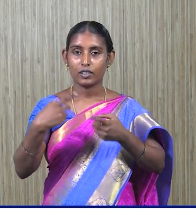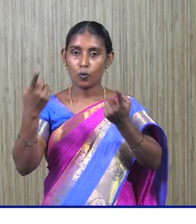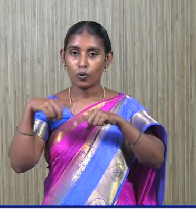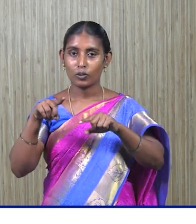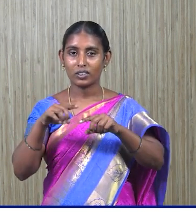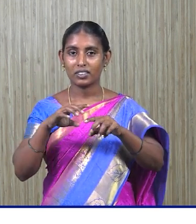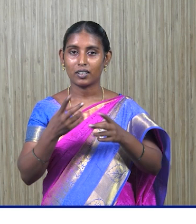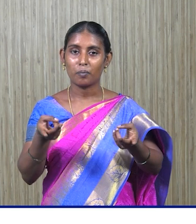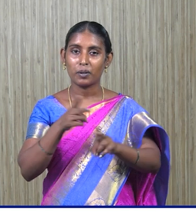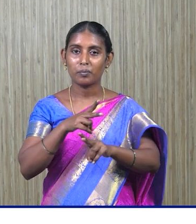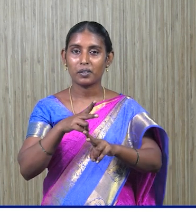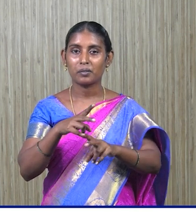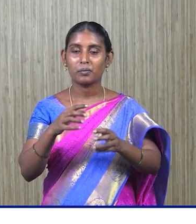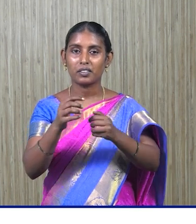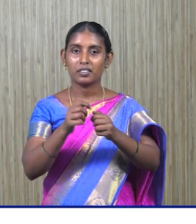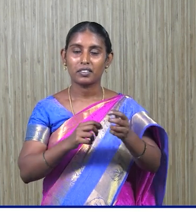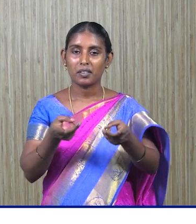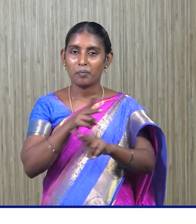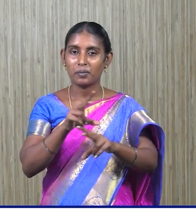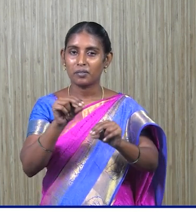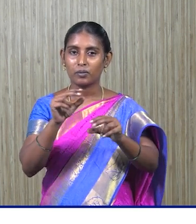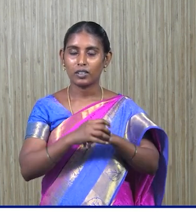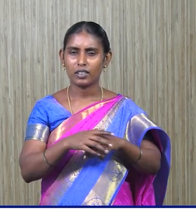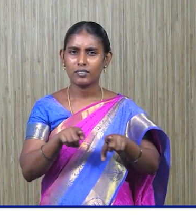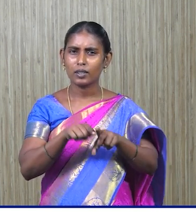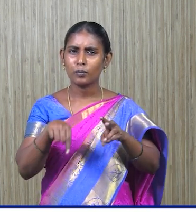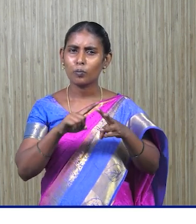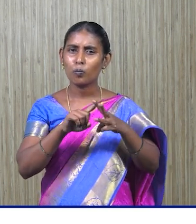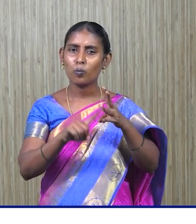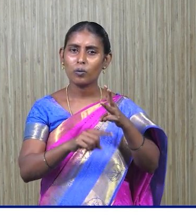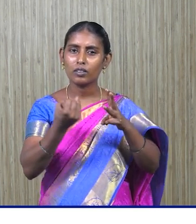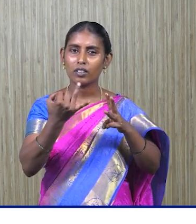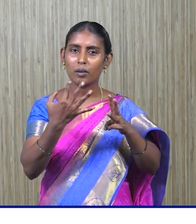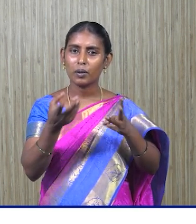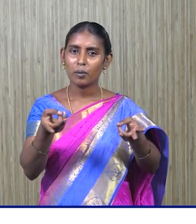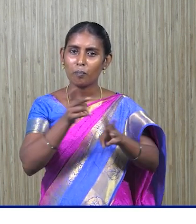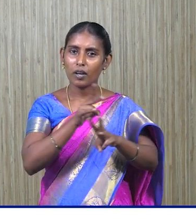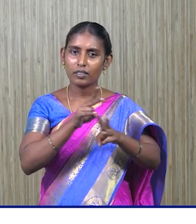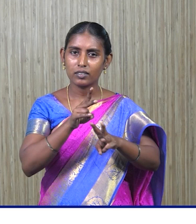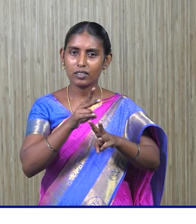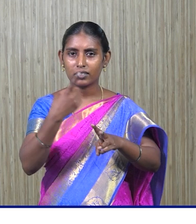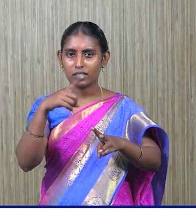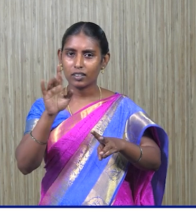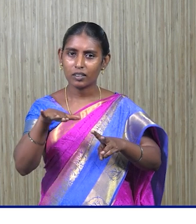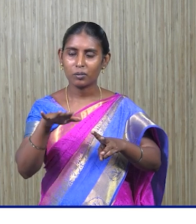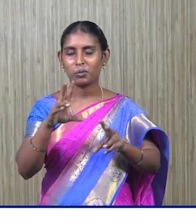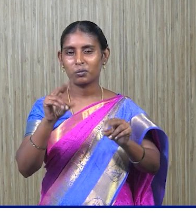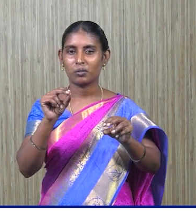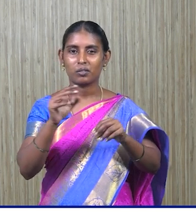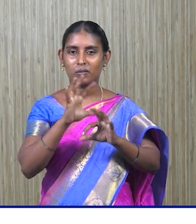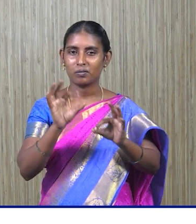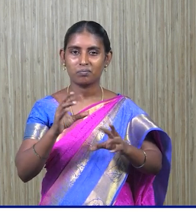2 எண்களுக்கே வரிசையை மாற்றும் போது சரியாக பொருந்தவில்லை. அப்படி என்றால் 3 எண்களுக்கு நாம் வரிசையை மாற்றி கூட்டினால் சரியாக இருக்குமா? இருக்க வாய்ப்பே